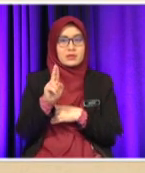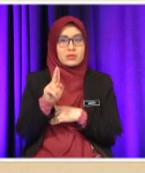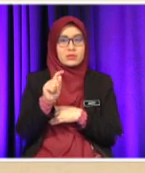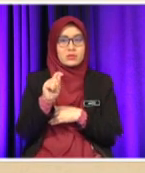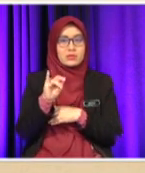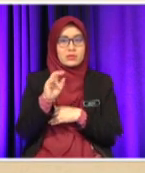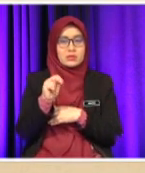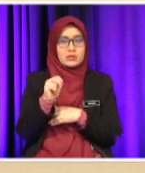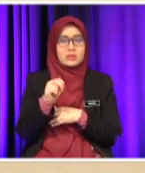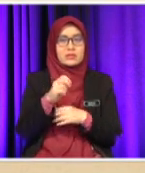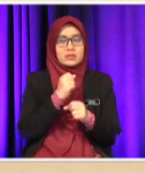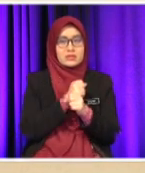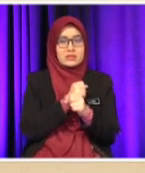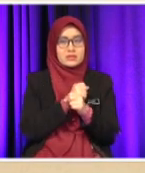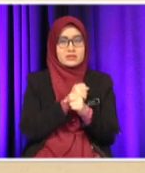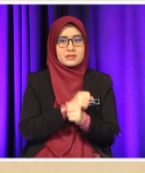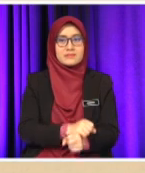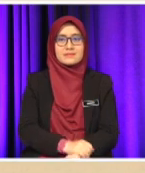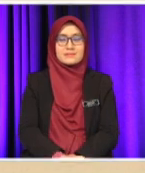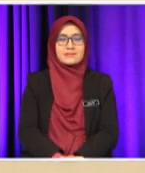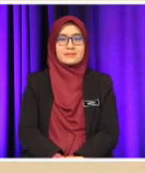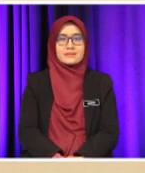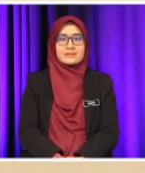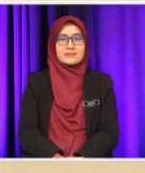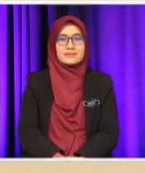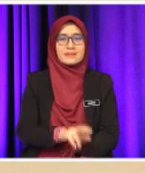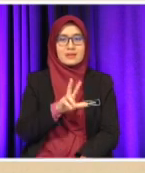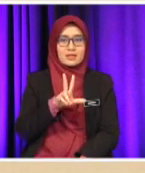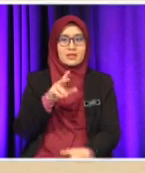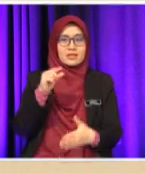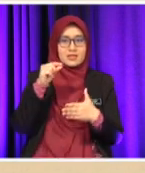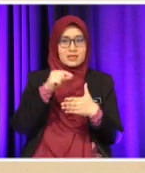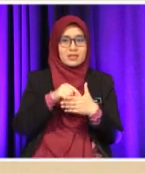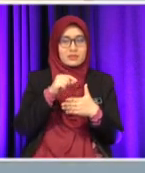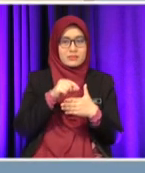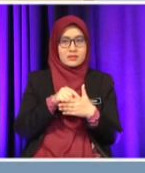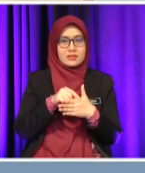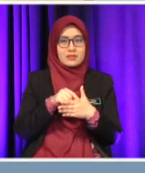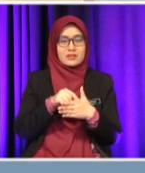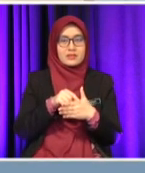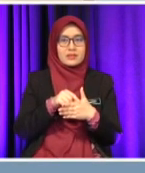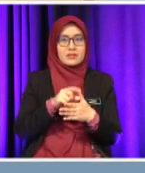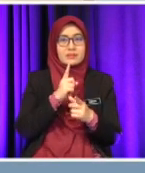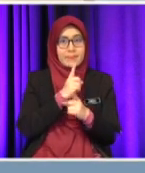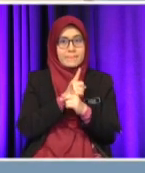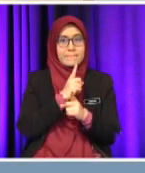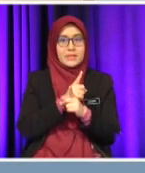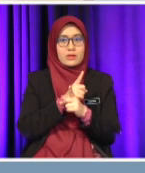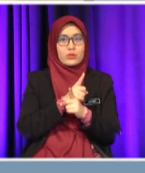oke ini untuk 3 marka untuk betul